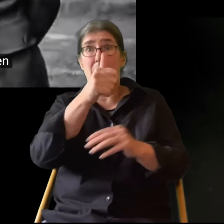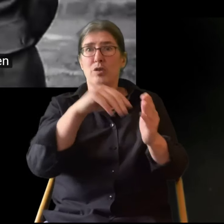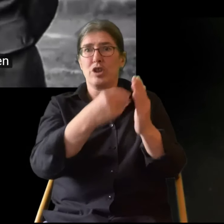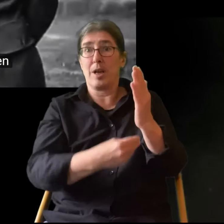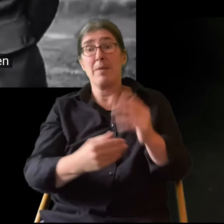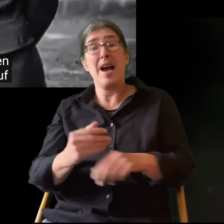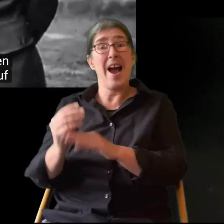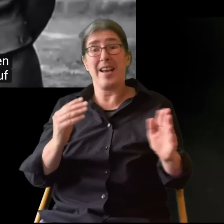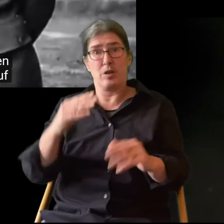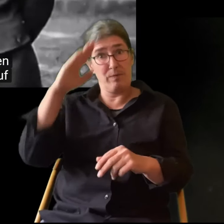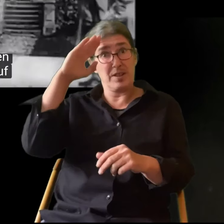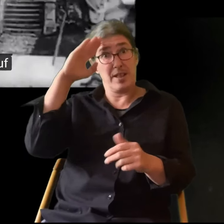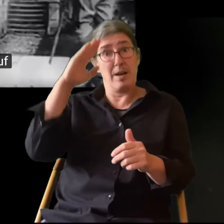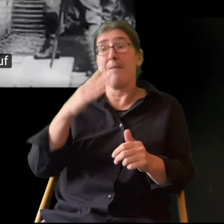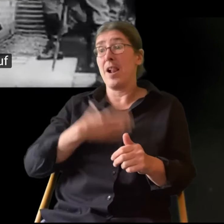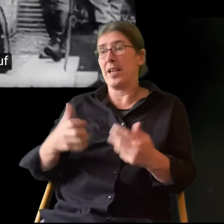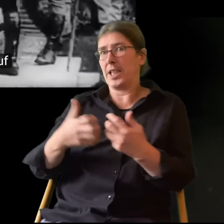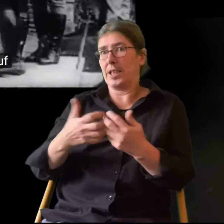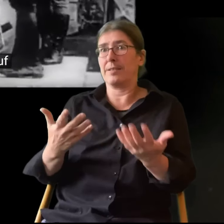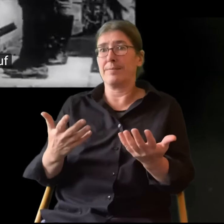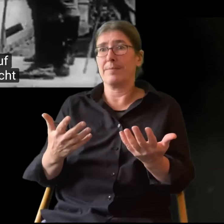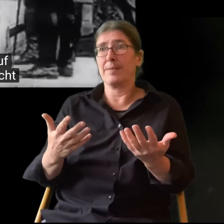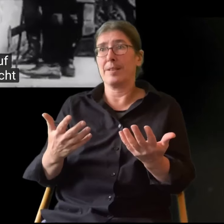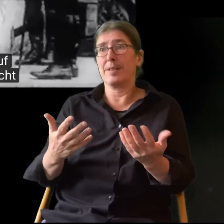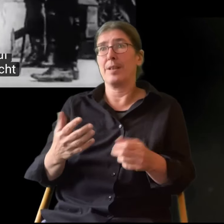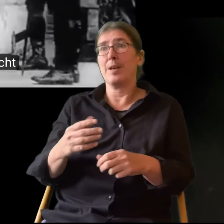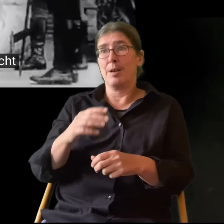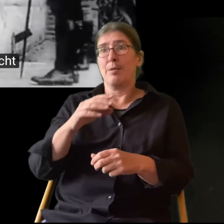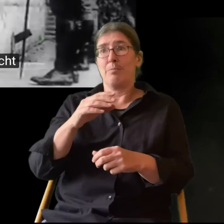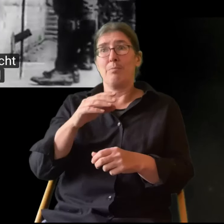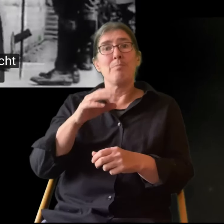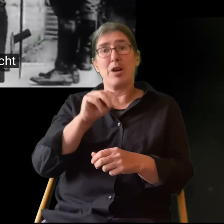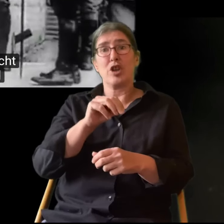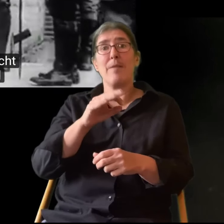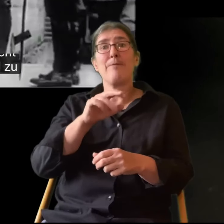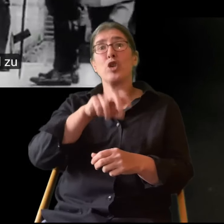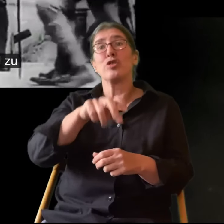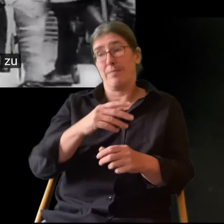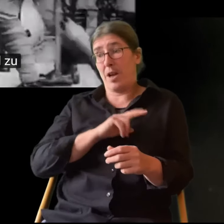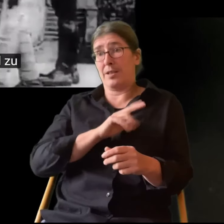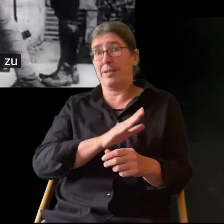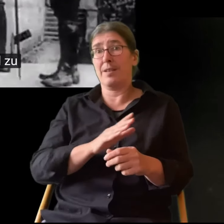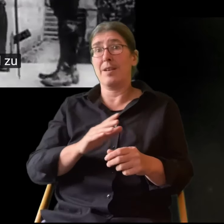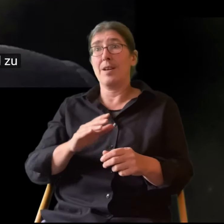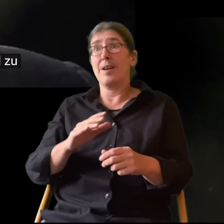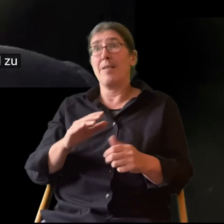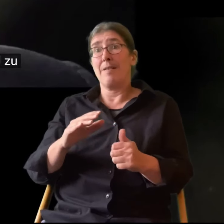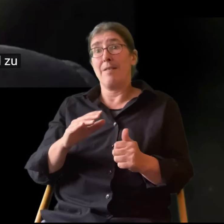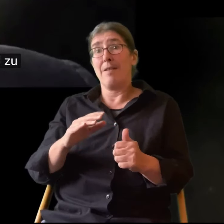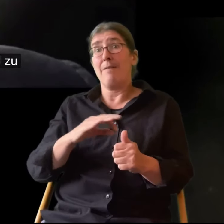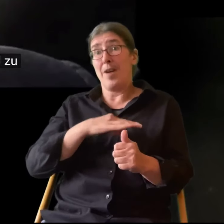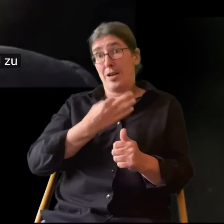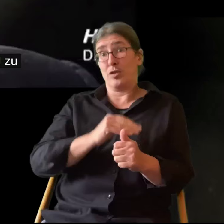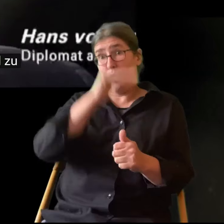Marschall Foch wartet nur darauf. Frankreichs oberster Soldat wünscht nichts sehnlicher, als Deutschland zu besetzen. Was hätten wir